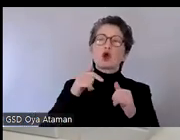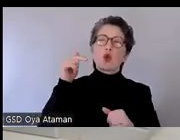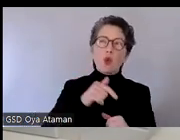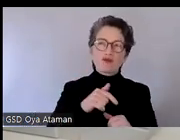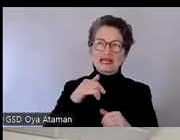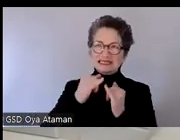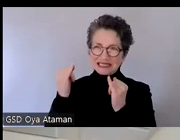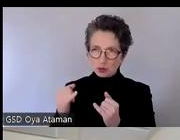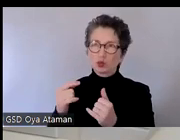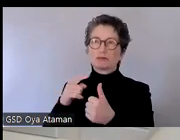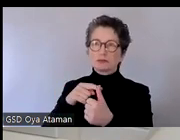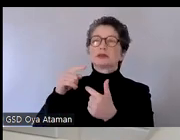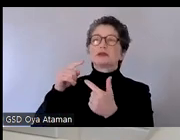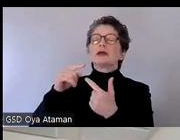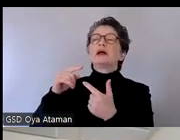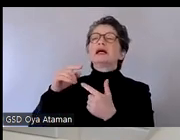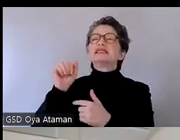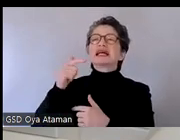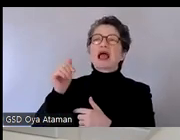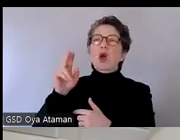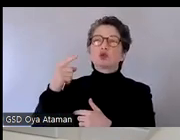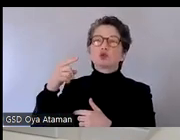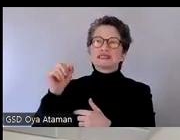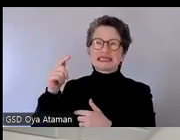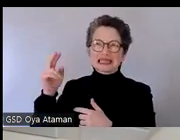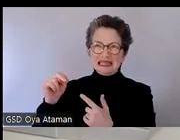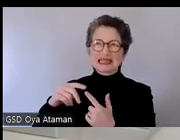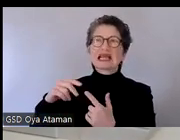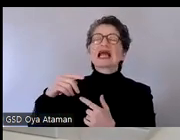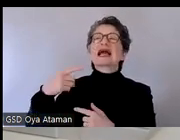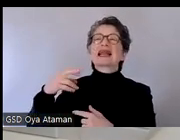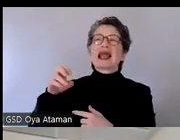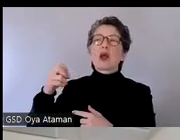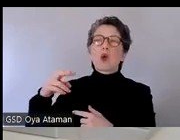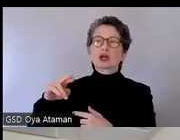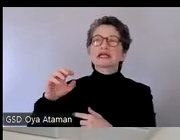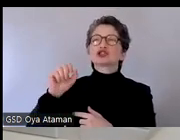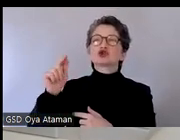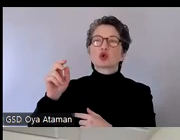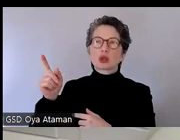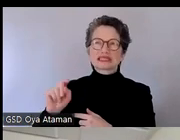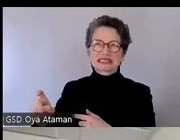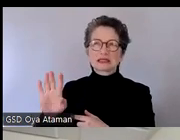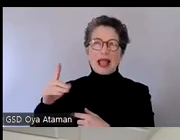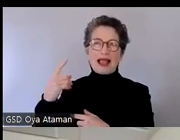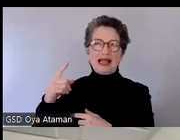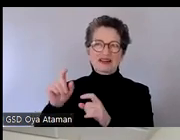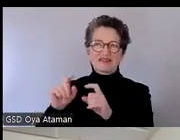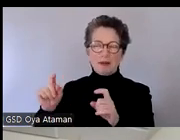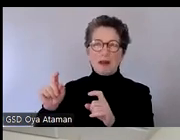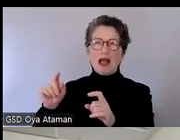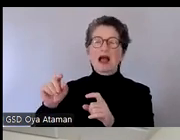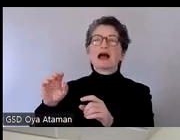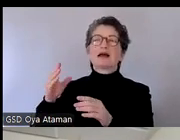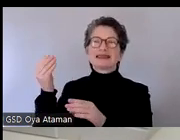für Informationstechnologie in St. Augustin. Gregor Strutz, seine eigene Firma Ink Design